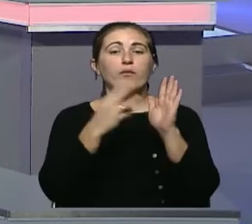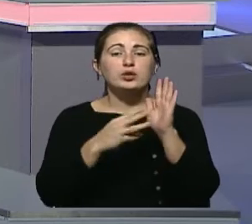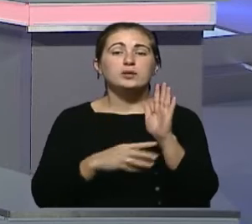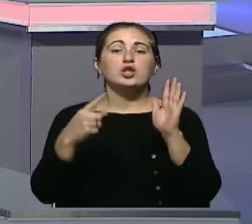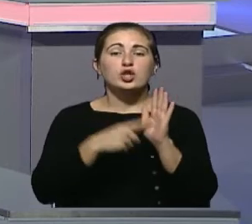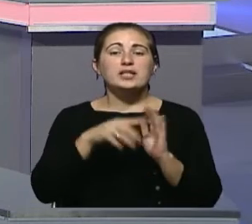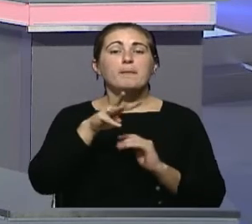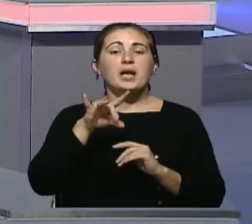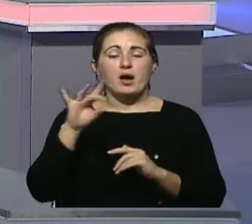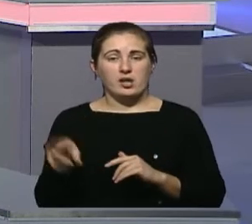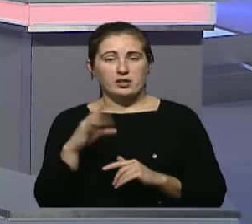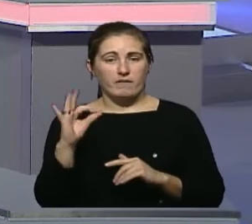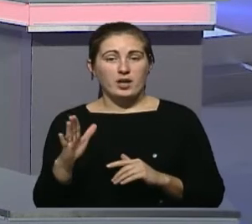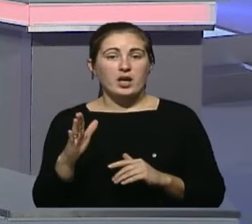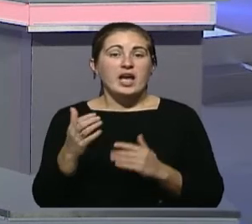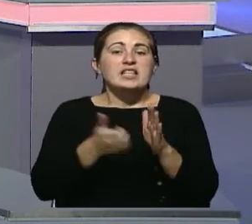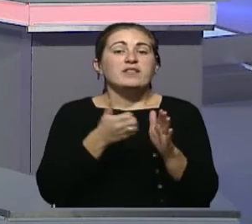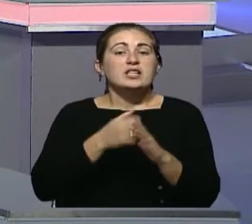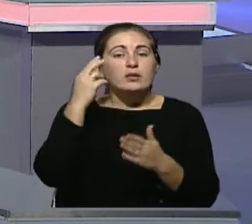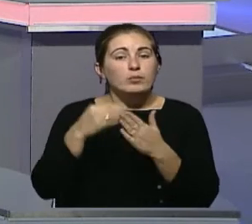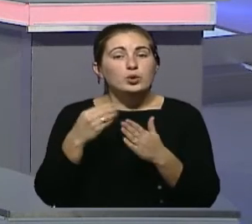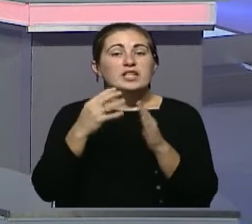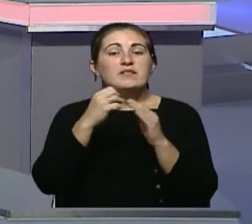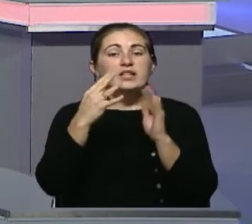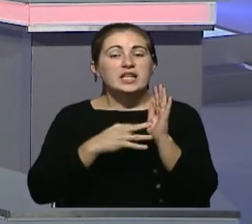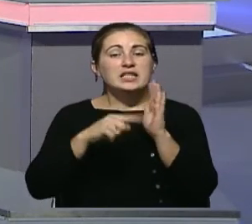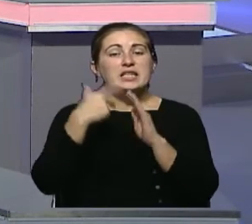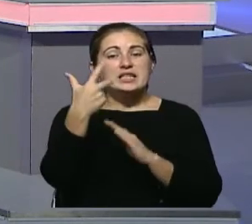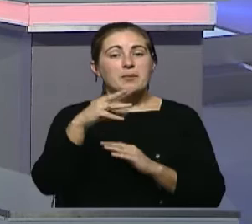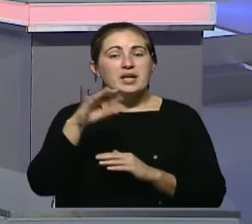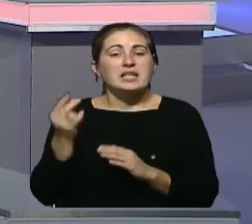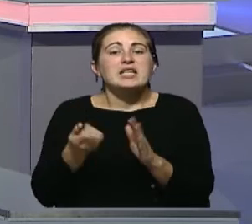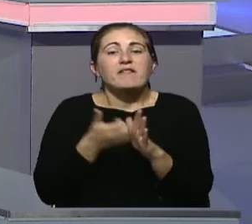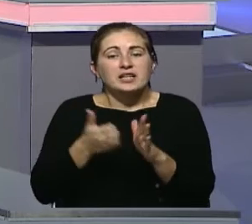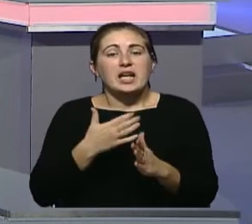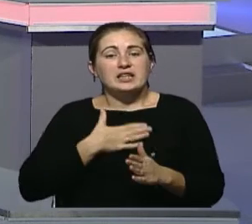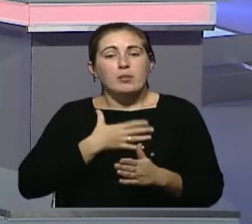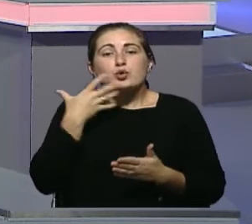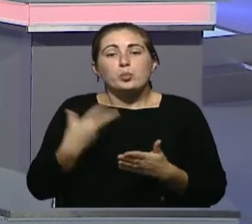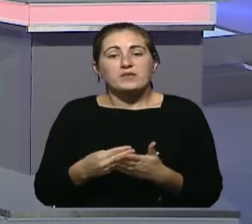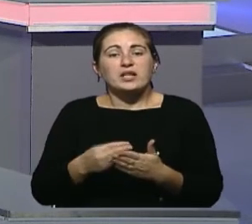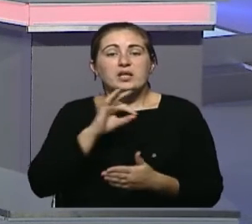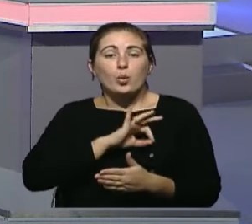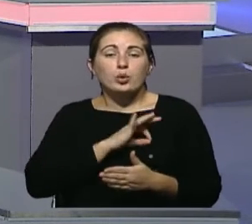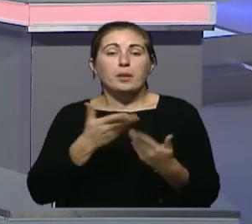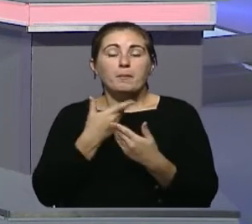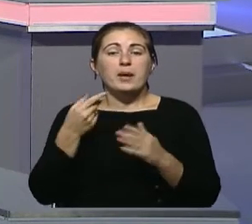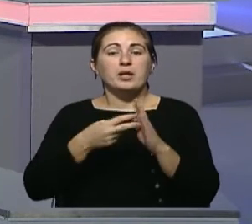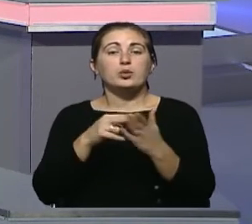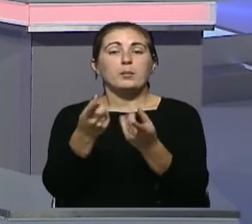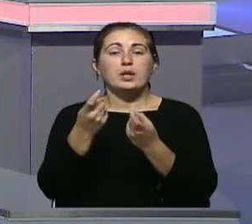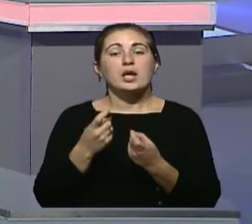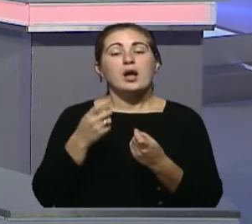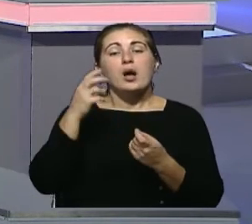86 миллиардов, дефицит бюджета 19,3 миллиарда, то есть не хватает нам собственных доходов, да, мы планируем привлечь бюджетный